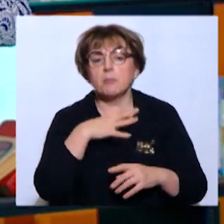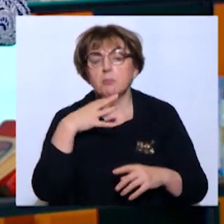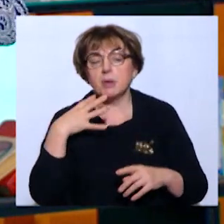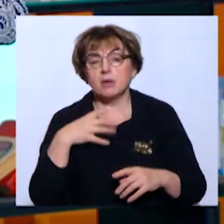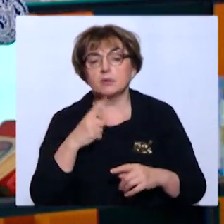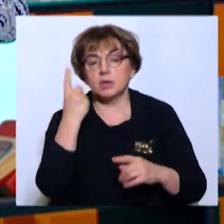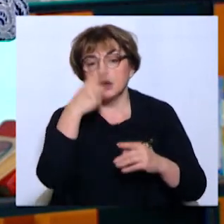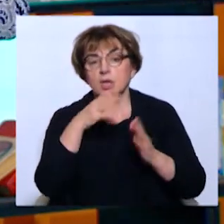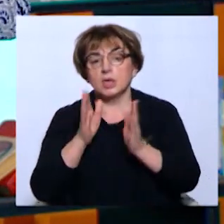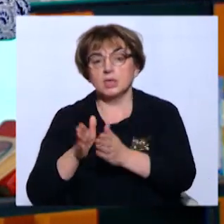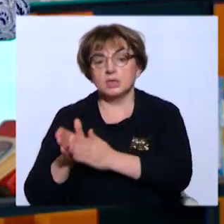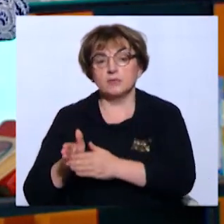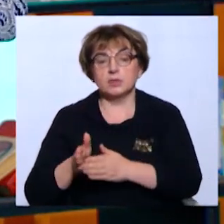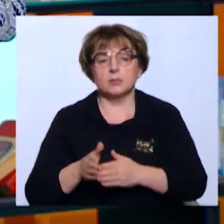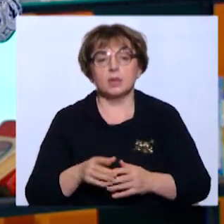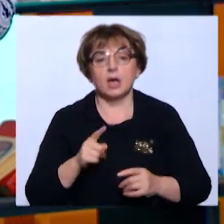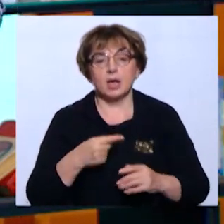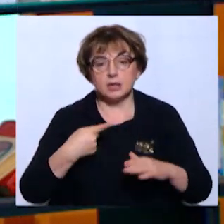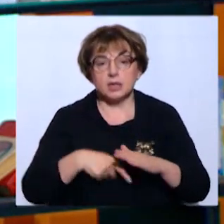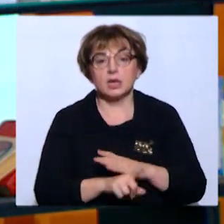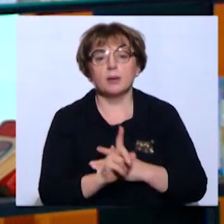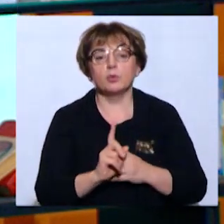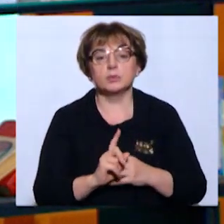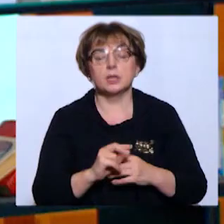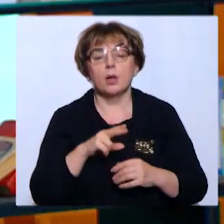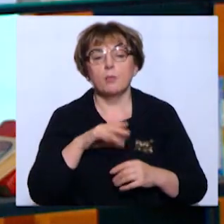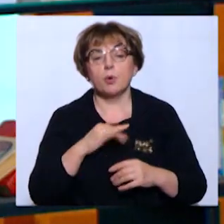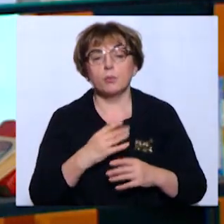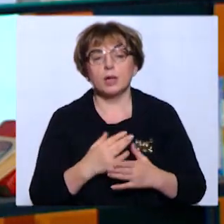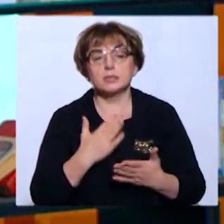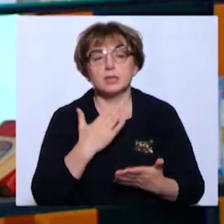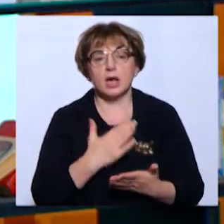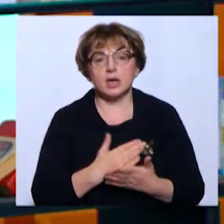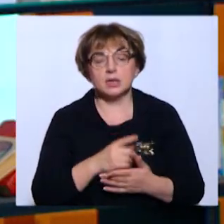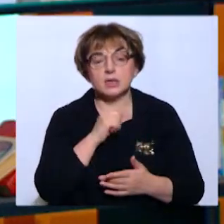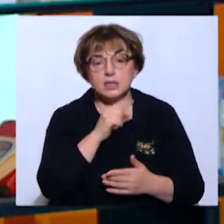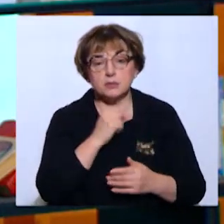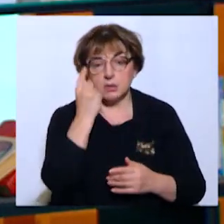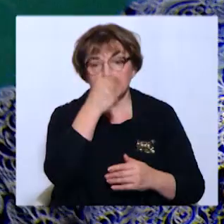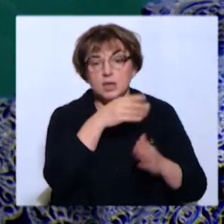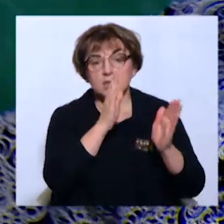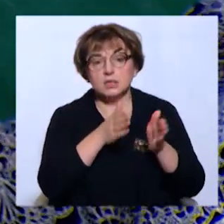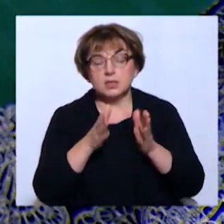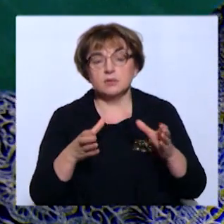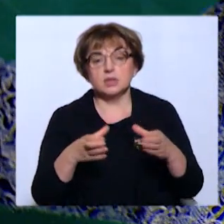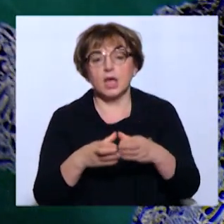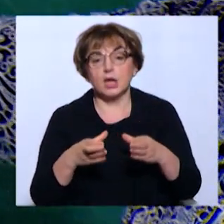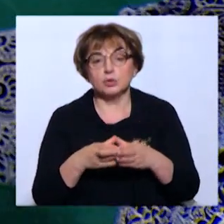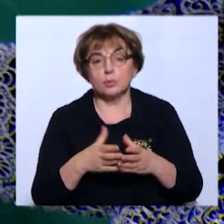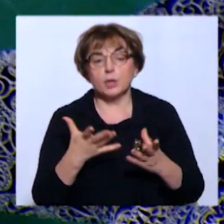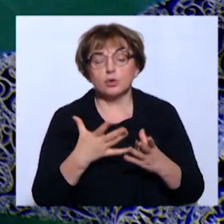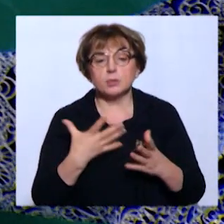რაოდენობის ინდივიდები. აქედან გამომდინარე, პოპულაცია არის იმ ინდივიდთა ერთობლიობა,